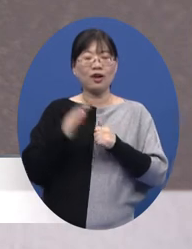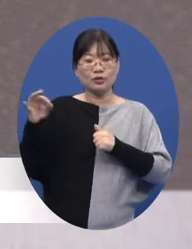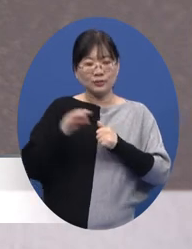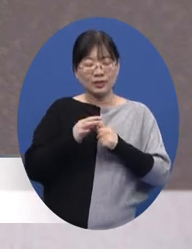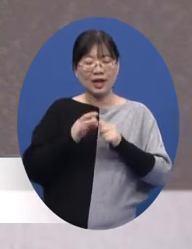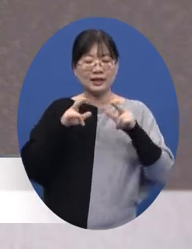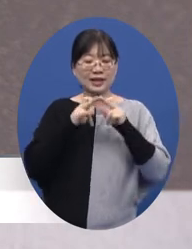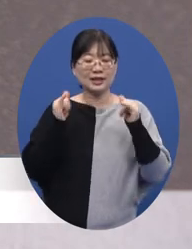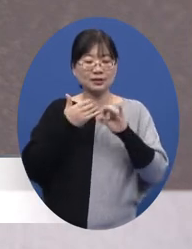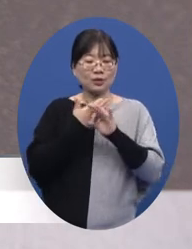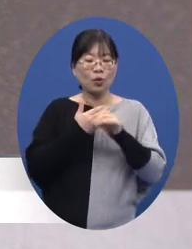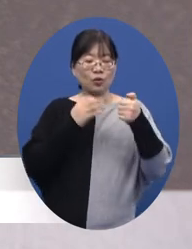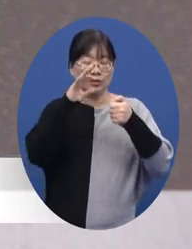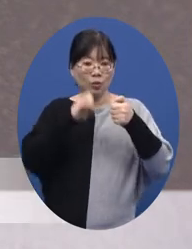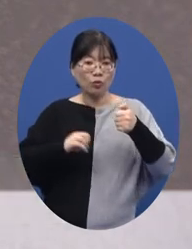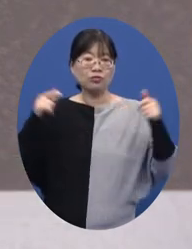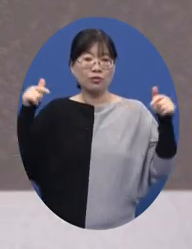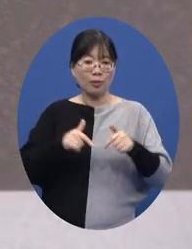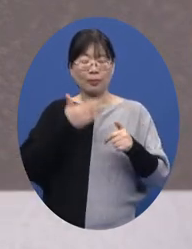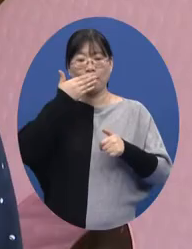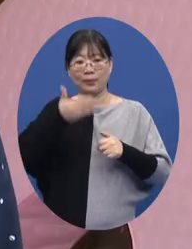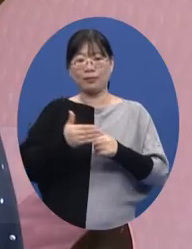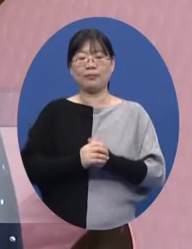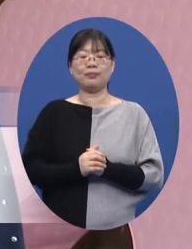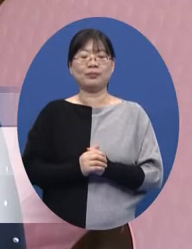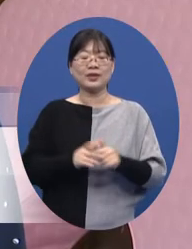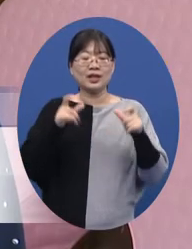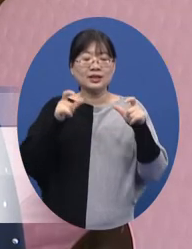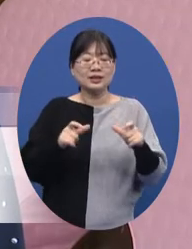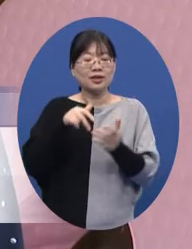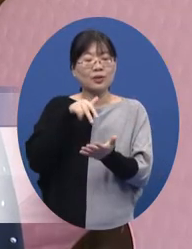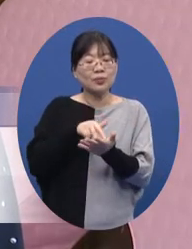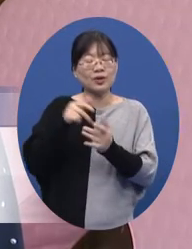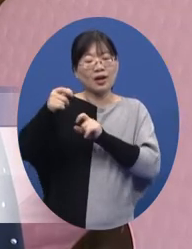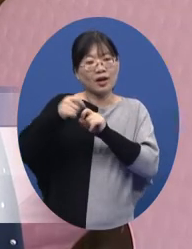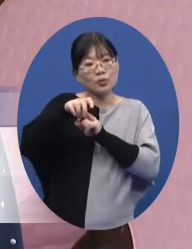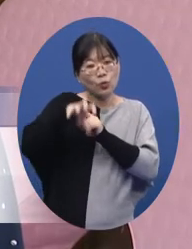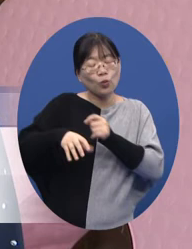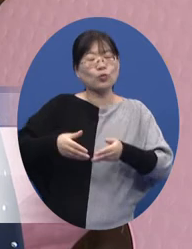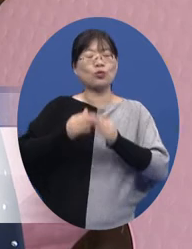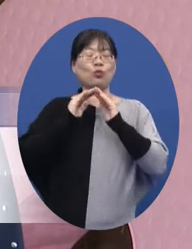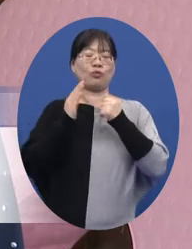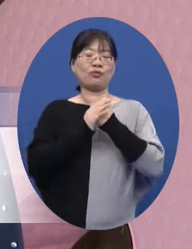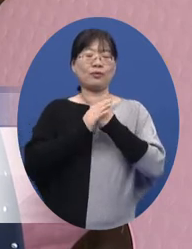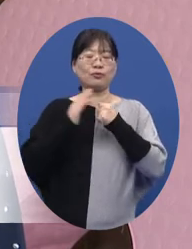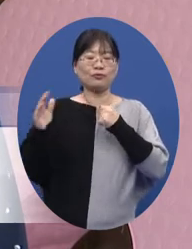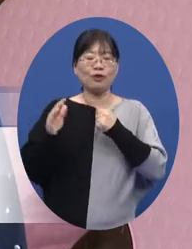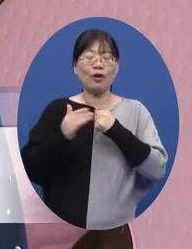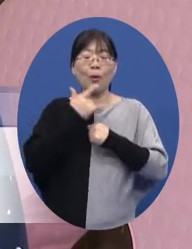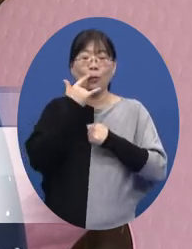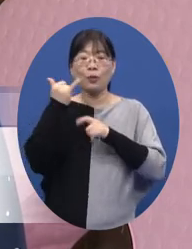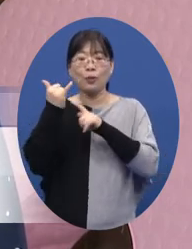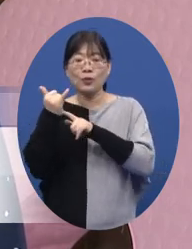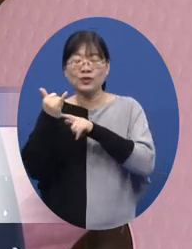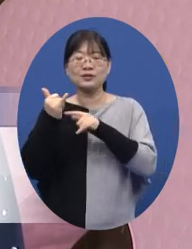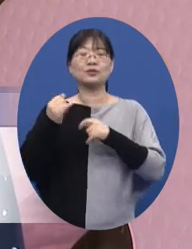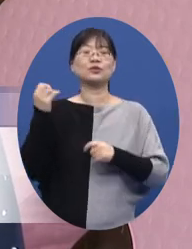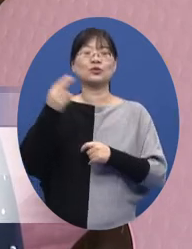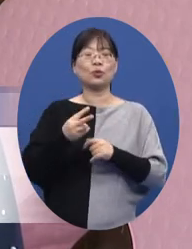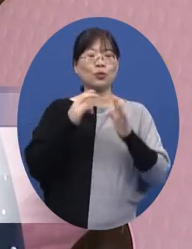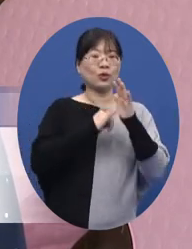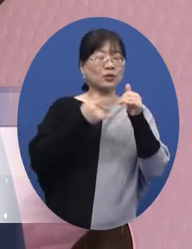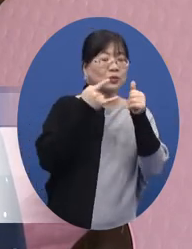경우 50% 감면받을 수 있습니다. 지역적으로 가까운 곳에 생겼다는 게뭐 부모님들한테도